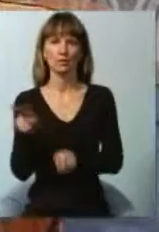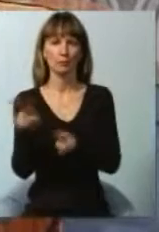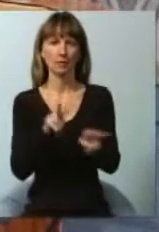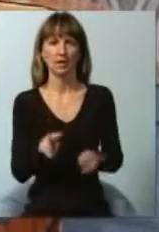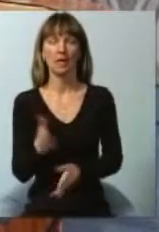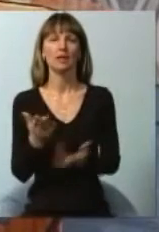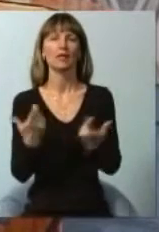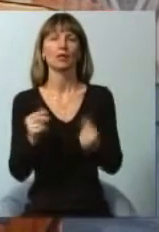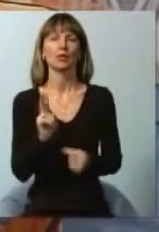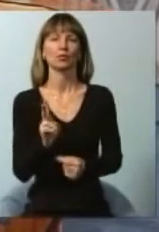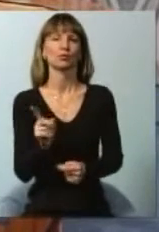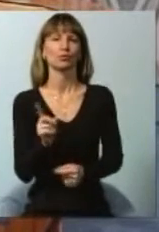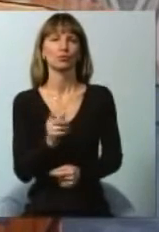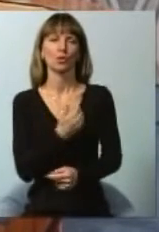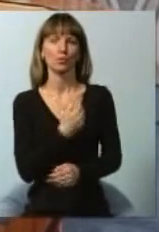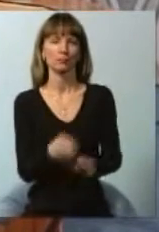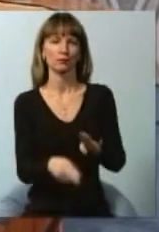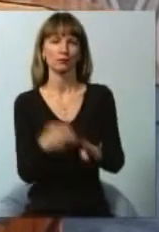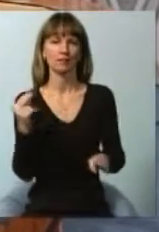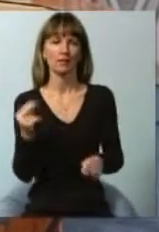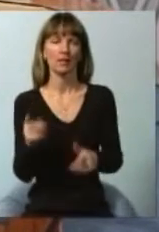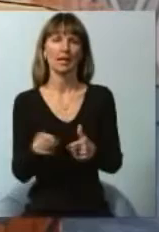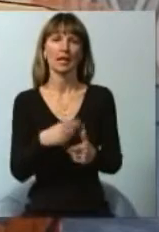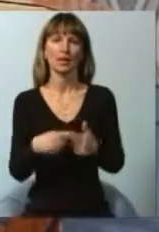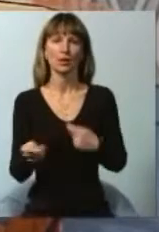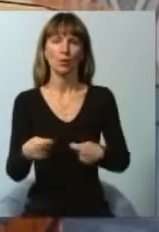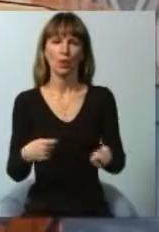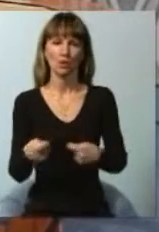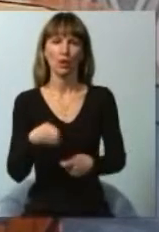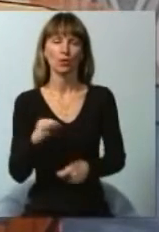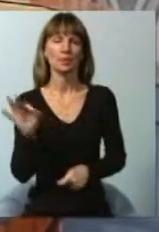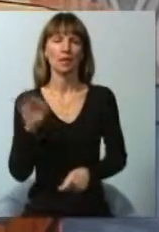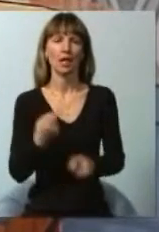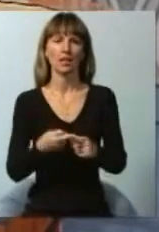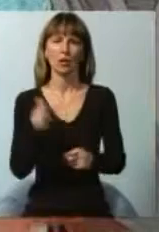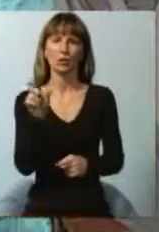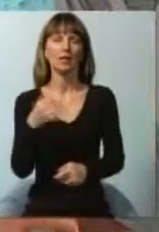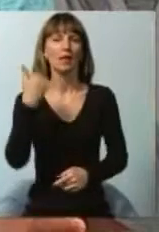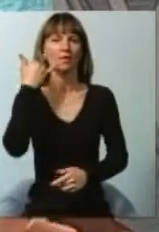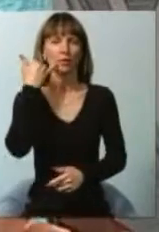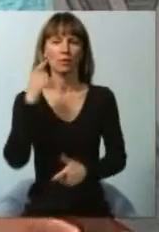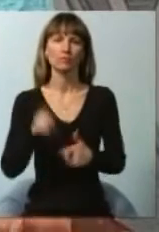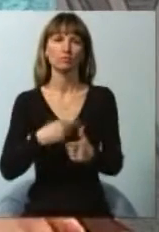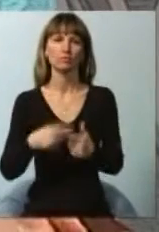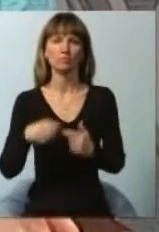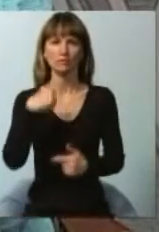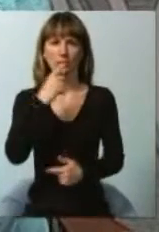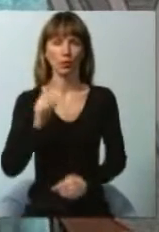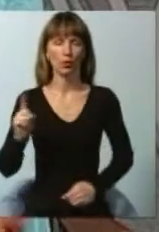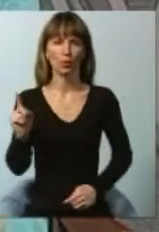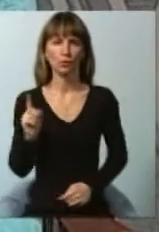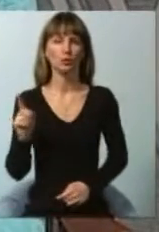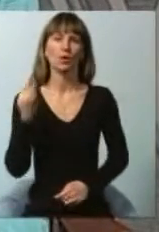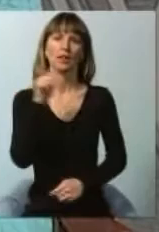якщо десь хтось захоче поцупити якусь певну річ чи товар, то одразу ця людина телефонує або говорить охоронцеві,